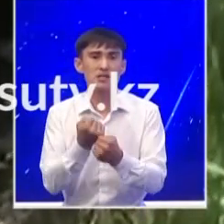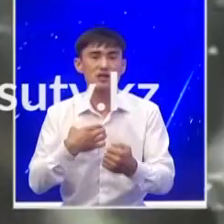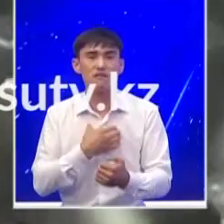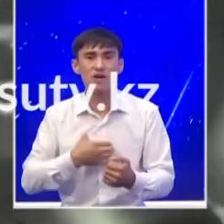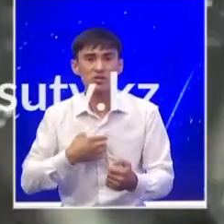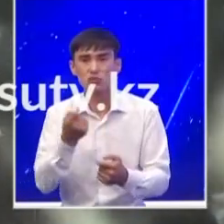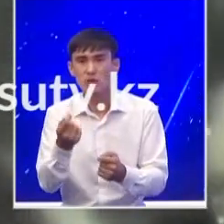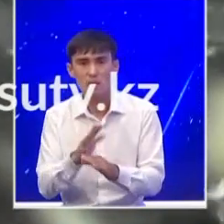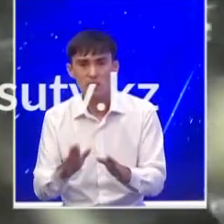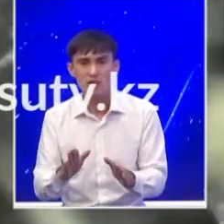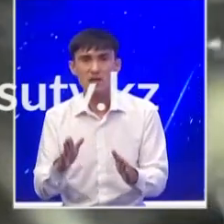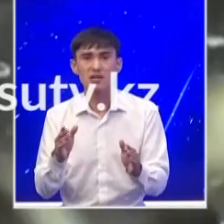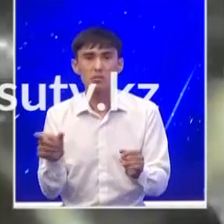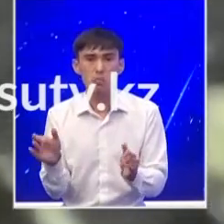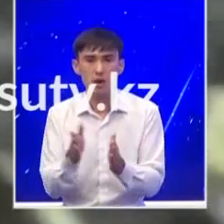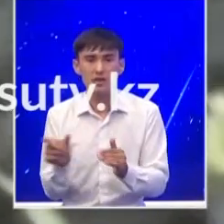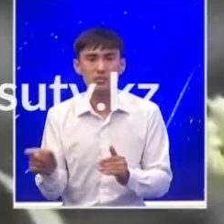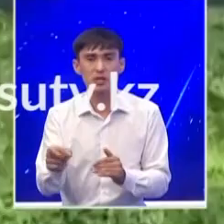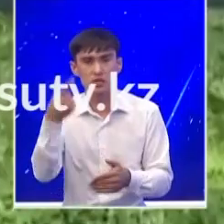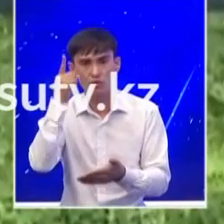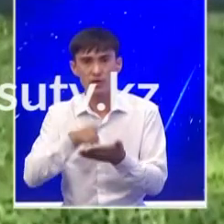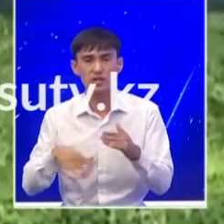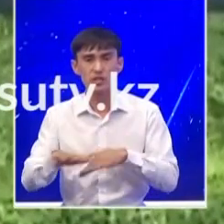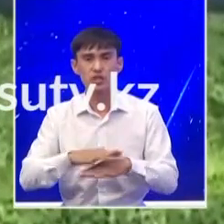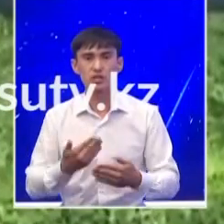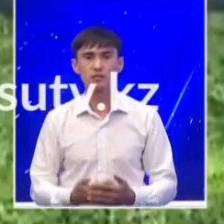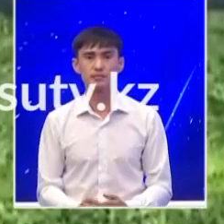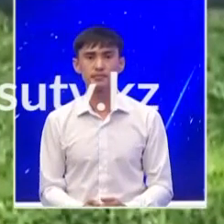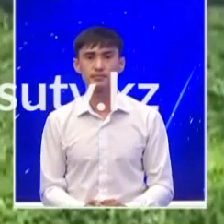дать обмелеть небольшим речкам, уверены местные жители.